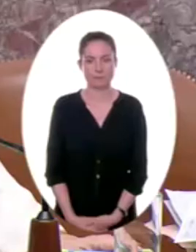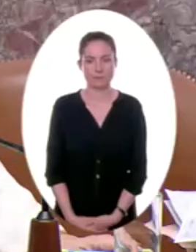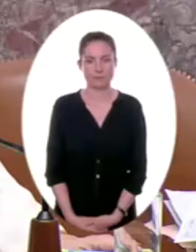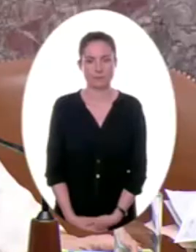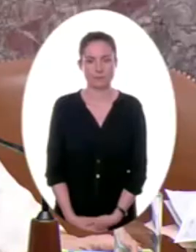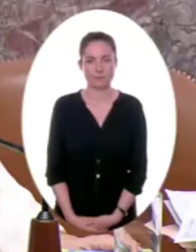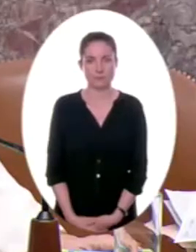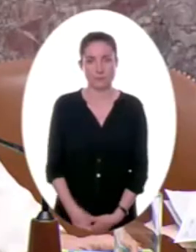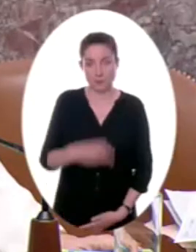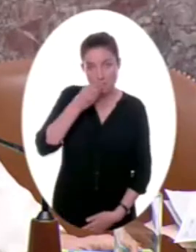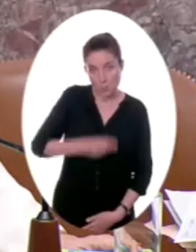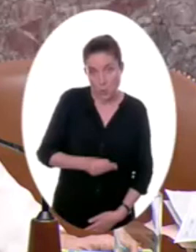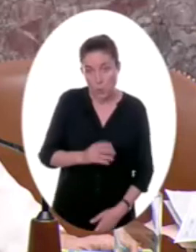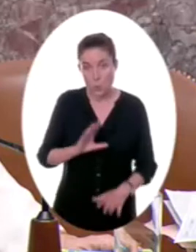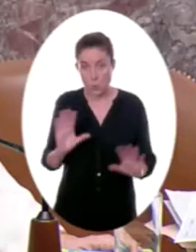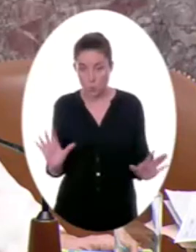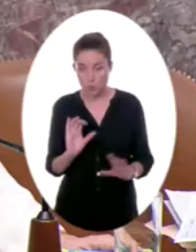Chacun a pu rejoindre sa place.